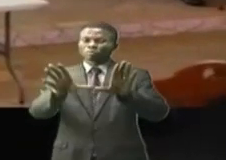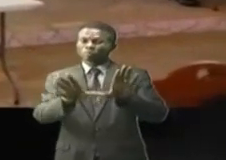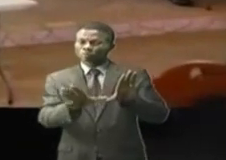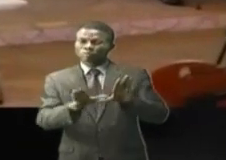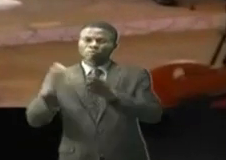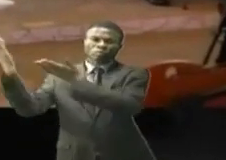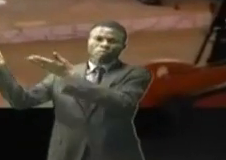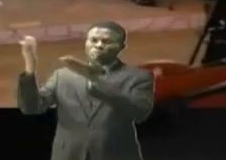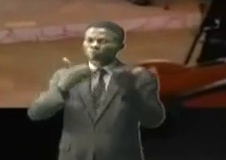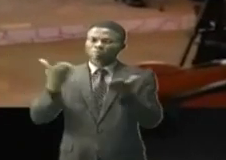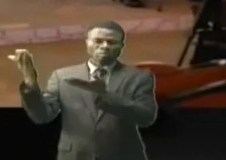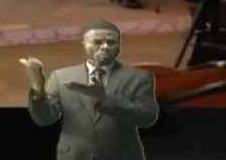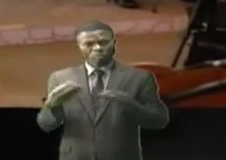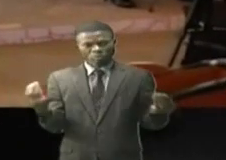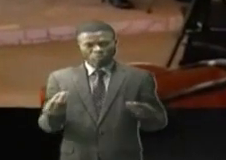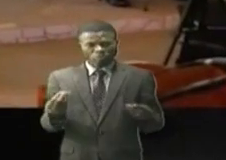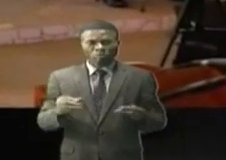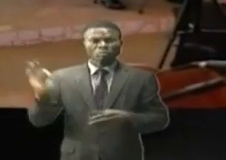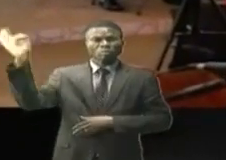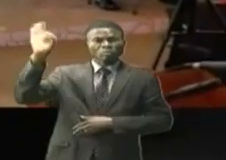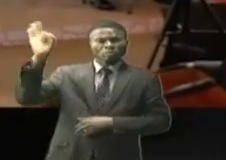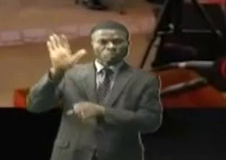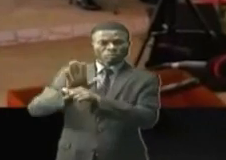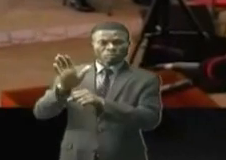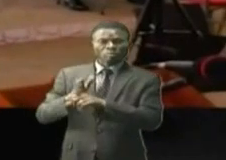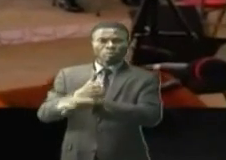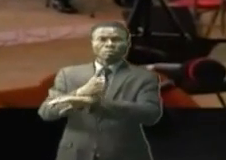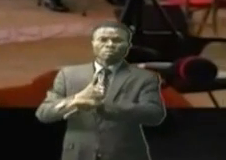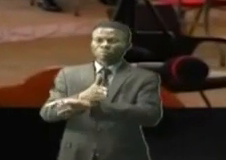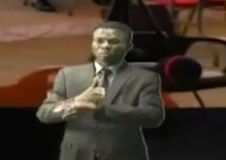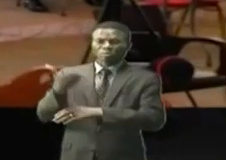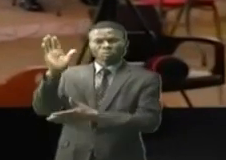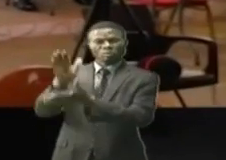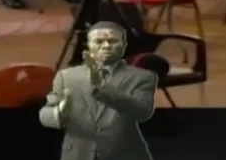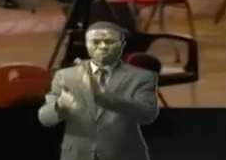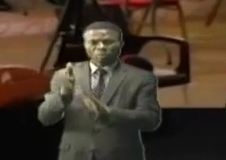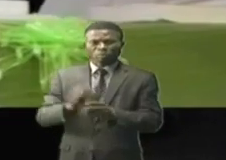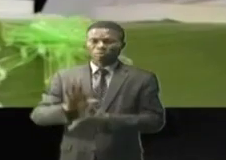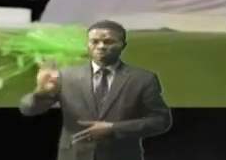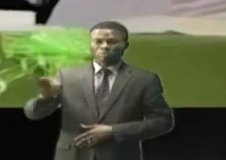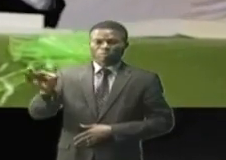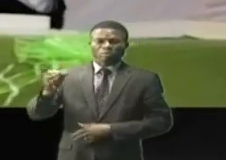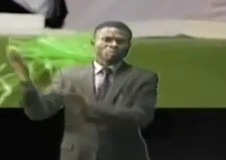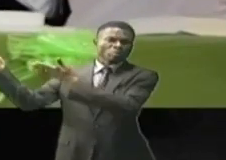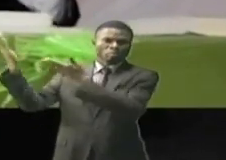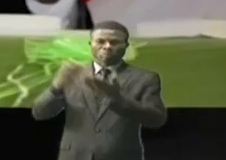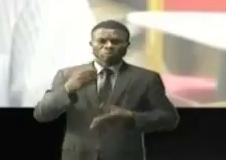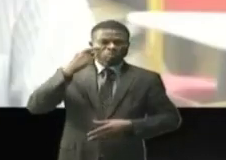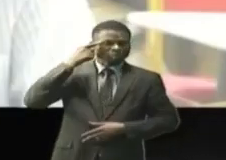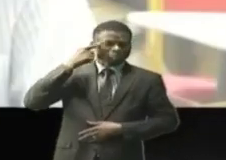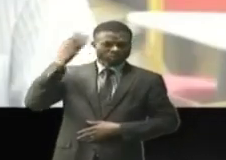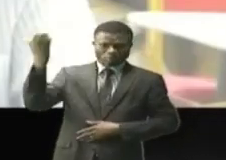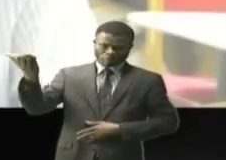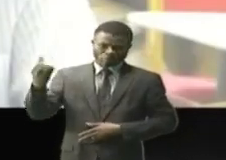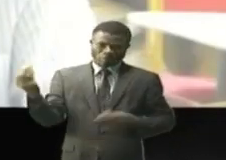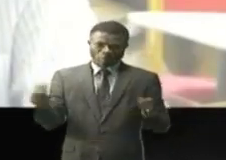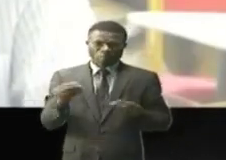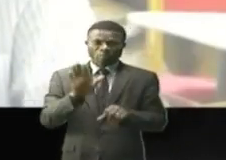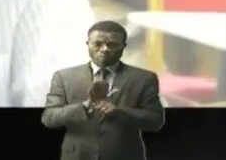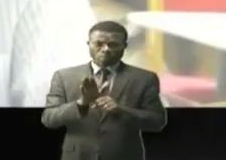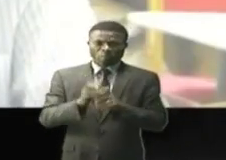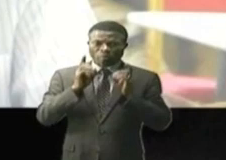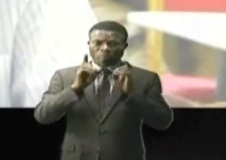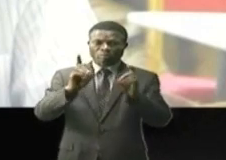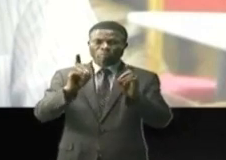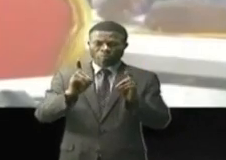Nous avons des forêts, nous avons des endroits, nous importons même les pires dans la Chine. Des intervenants à ces